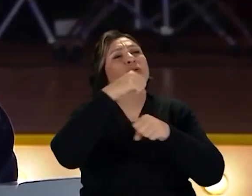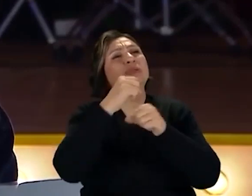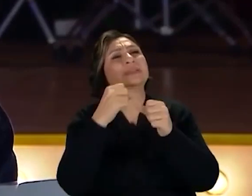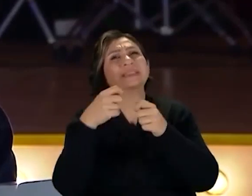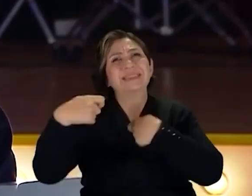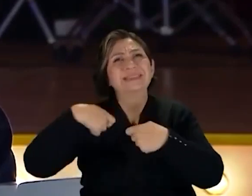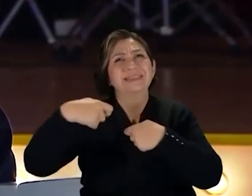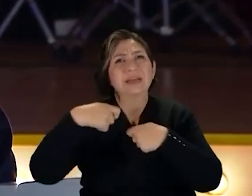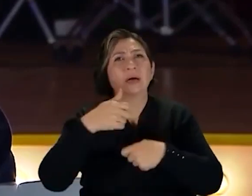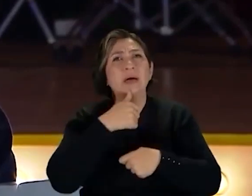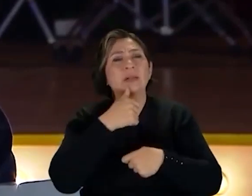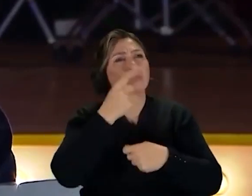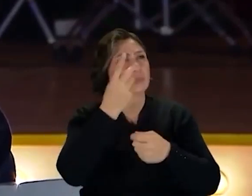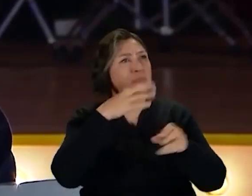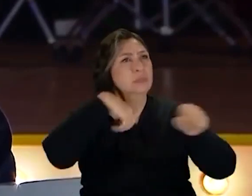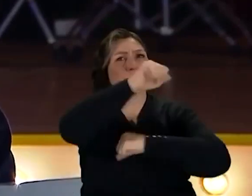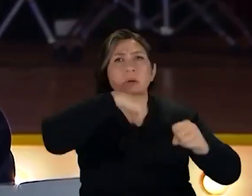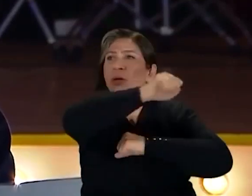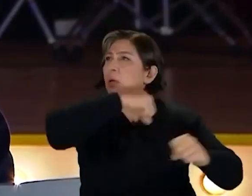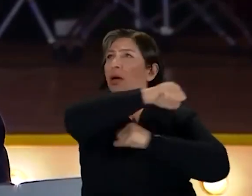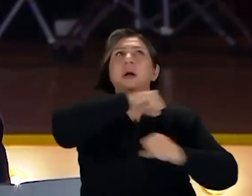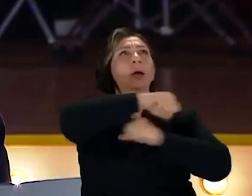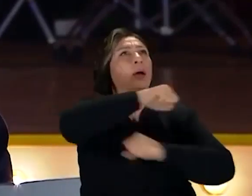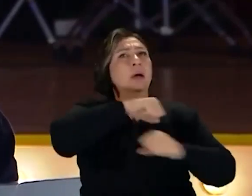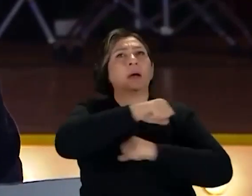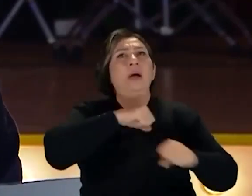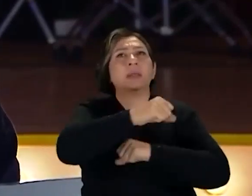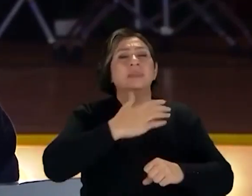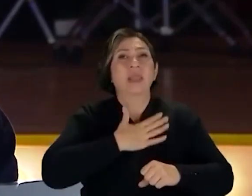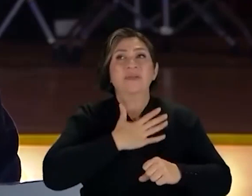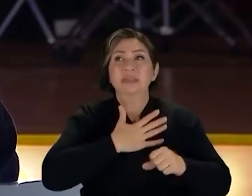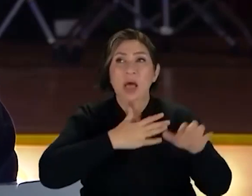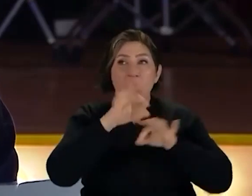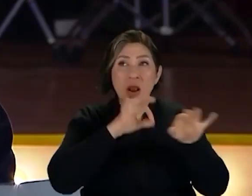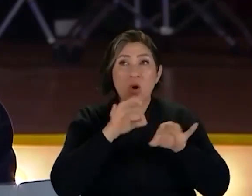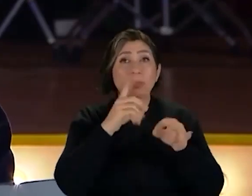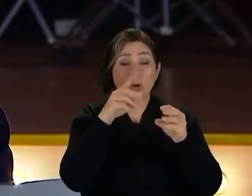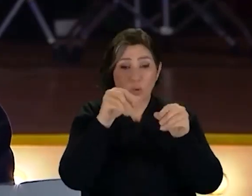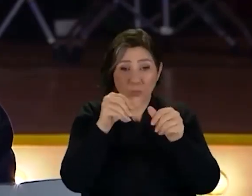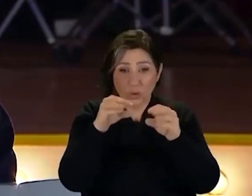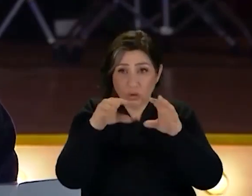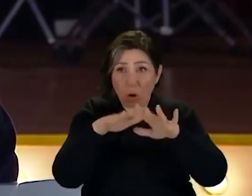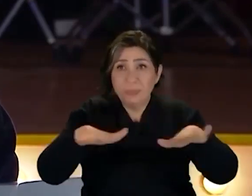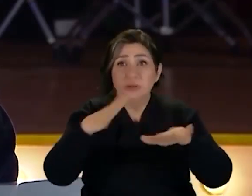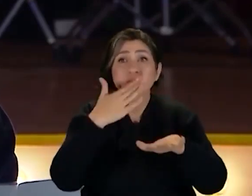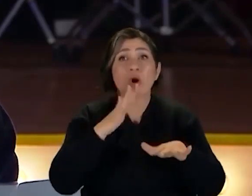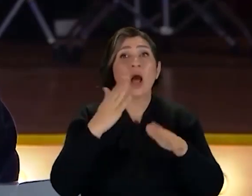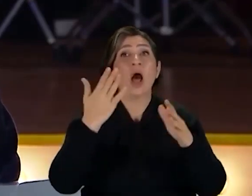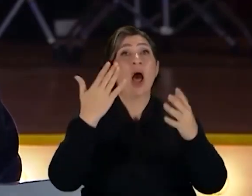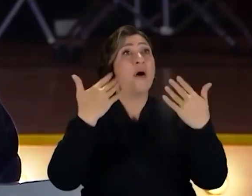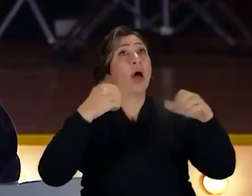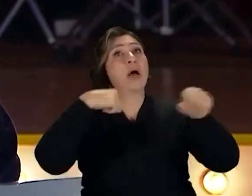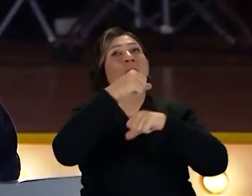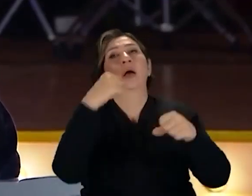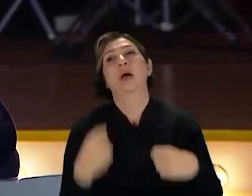falan almaya ve Adam bana havaya bir sürü yumruk attırdıktan Sonra işte nefesimi ayarlatıyor bir şey yapıyor Vallahi bir kum torbası falan bile yok havaya atıyorum